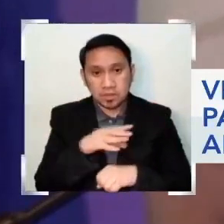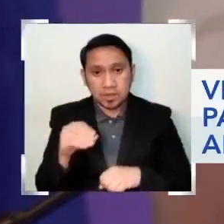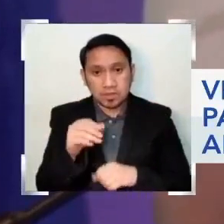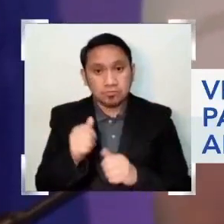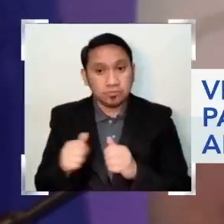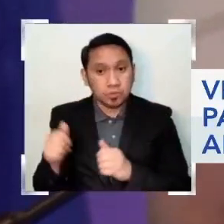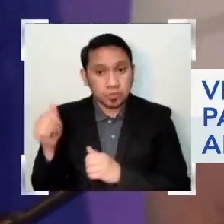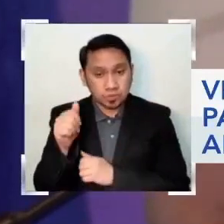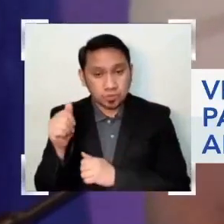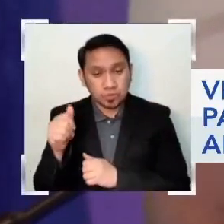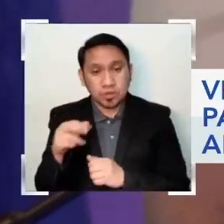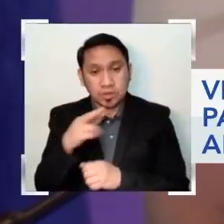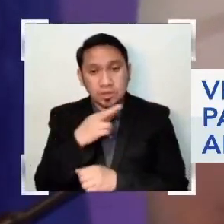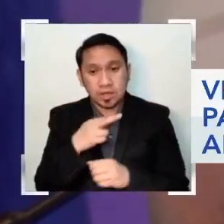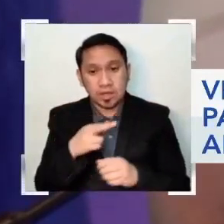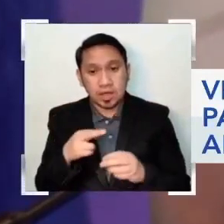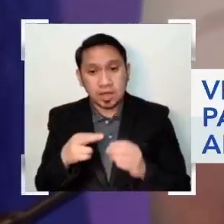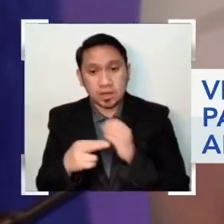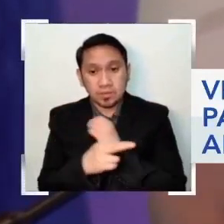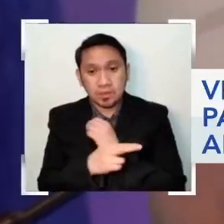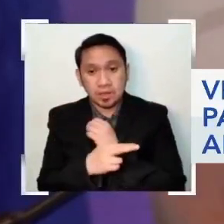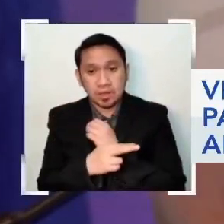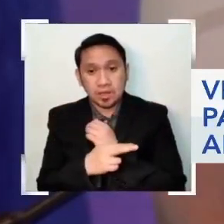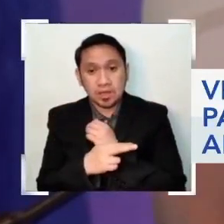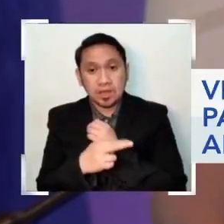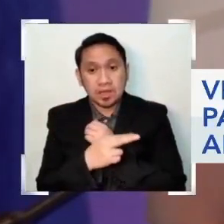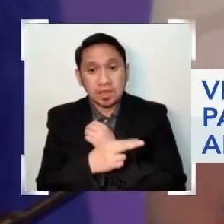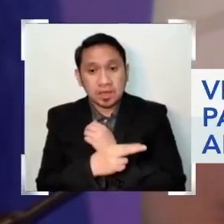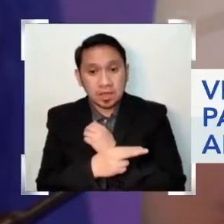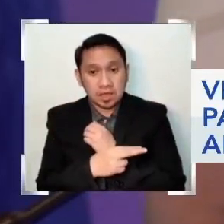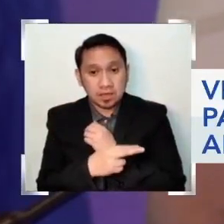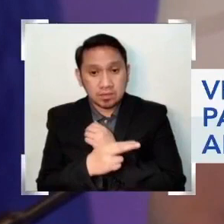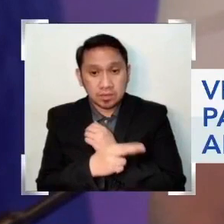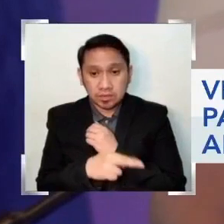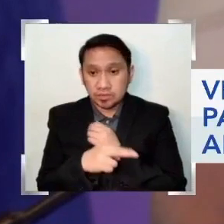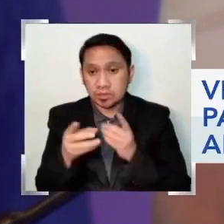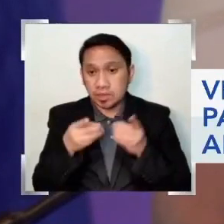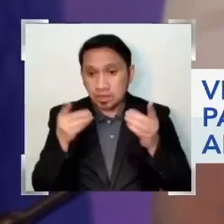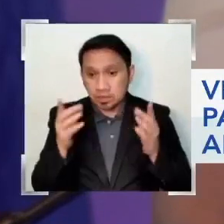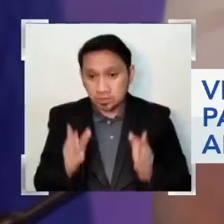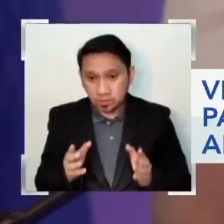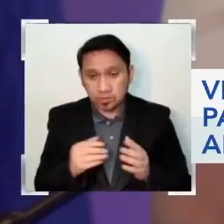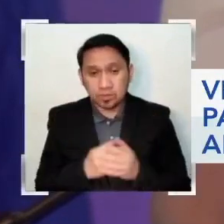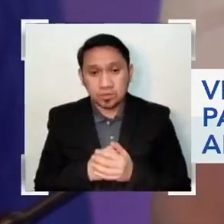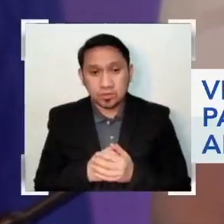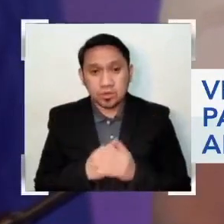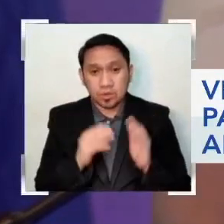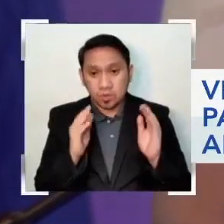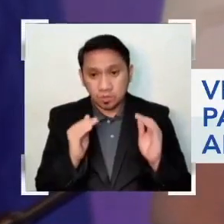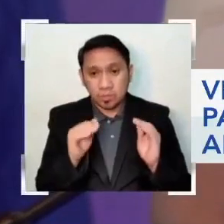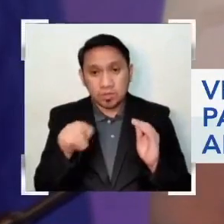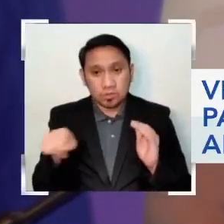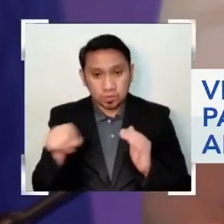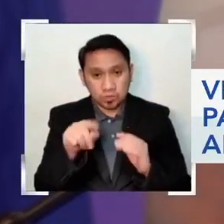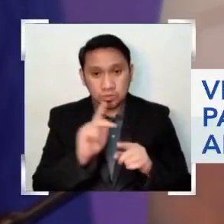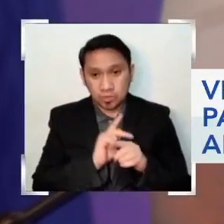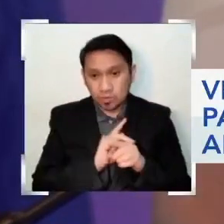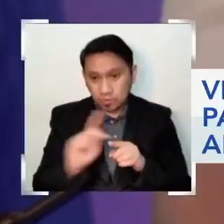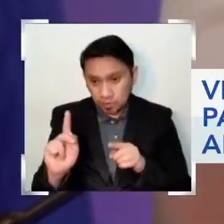regional directors, assistant regional directors, na maging professional po sa kanilang trabaho.